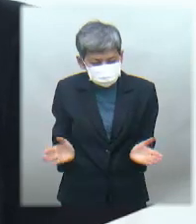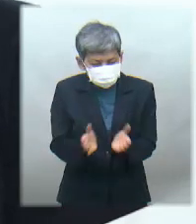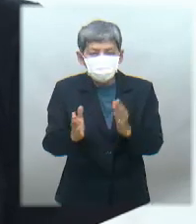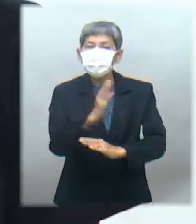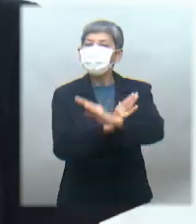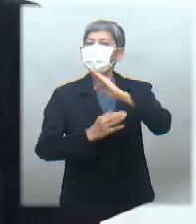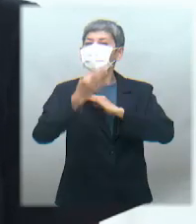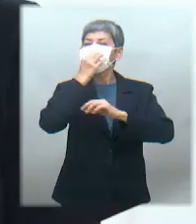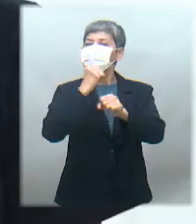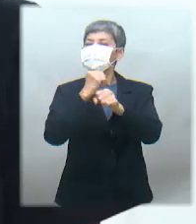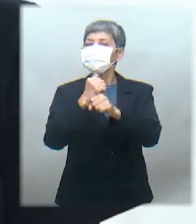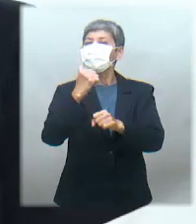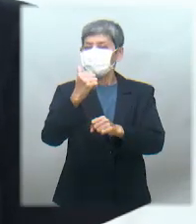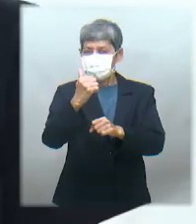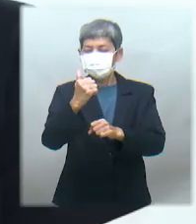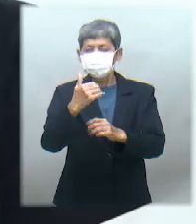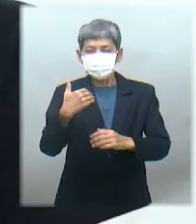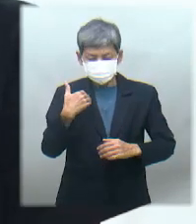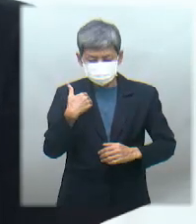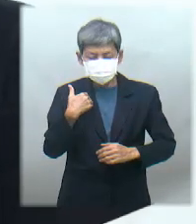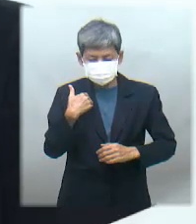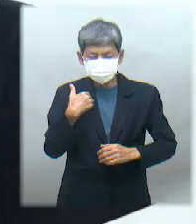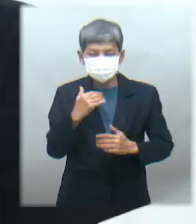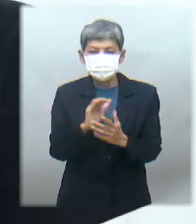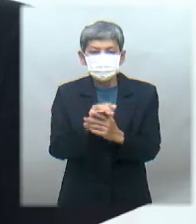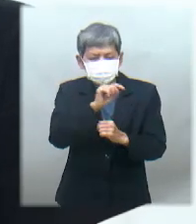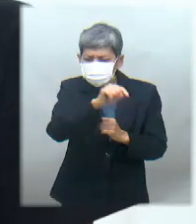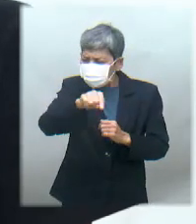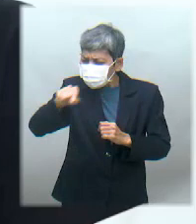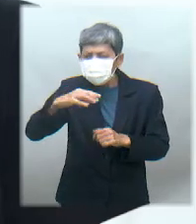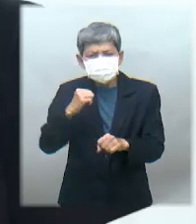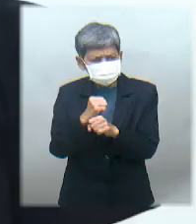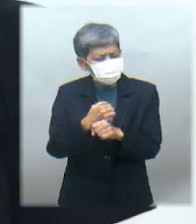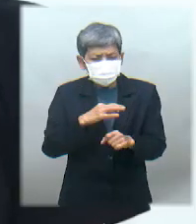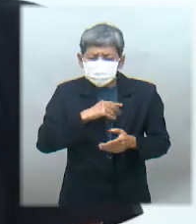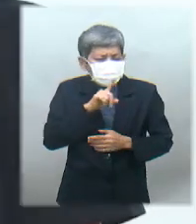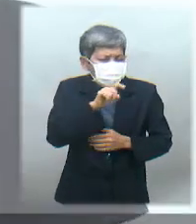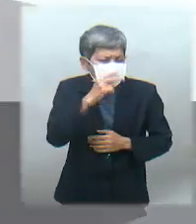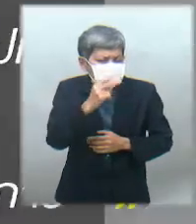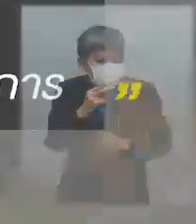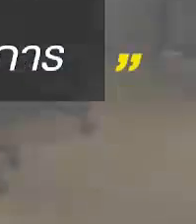มีการรวมถึงในขณะเดีวกันก็มีเหมือนเขามีตลาด มควต้กทธรกิด้ดีไม้